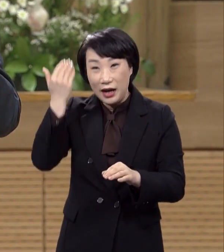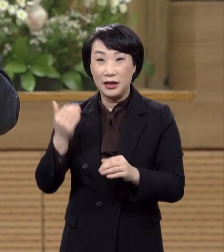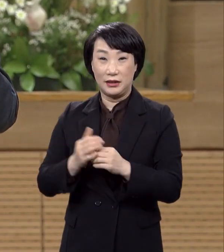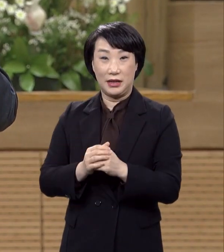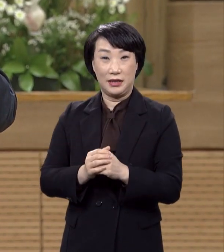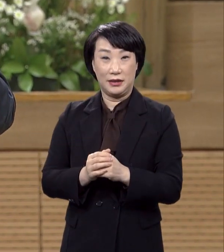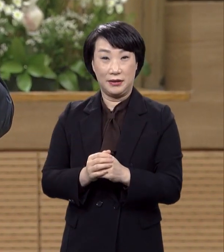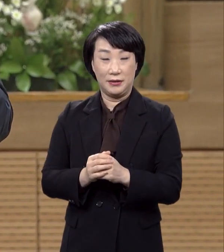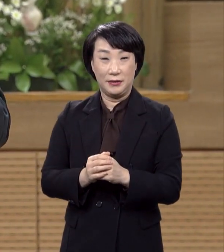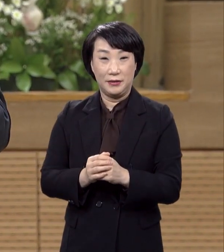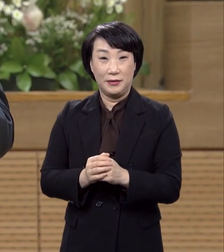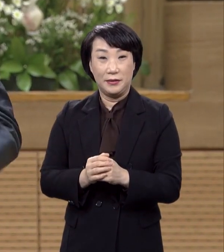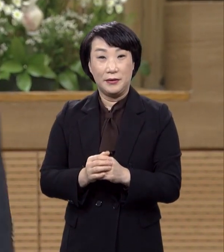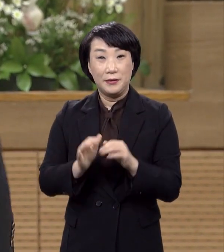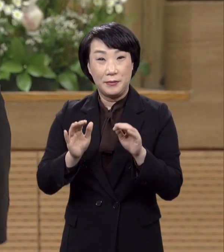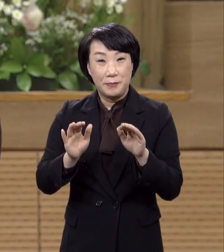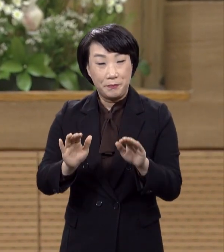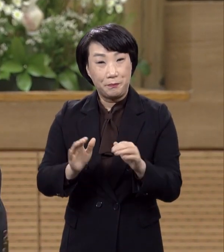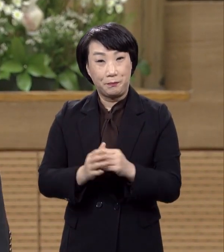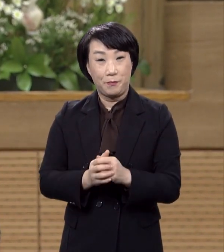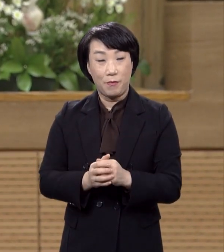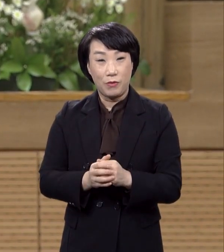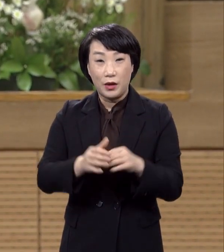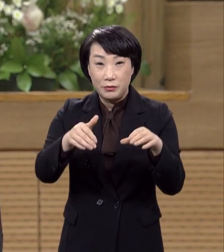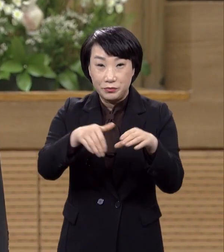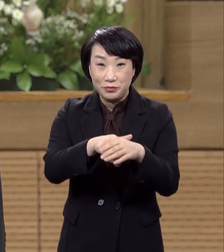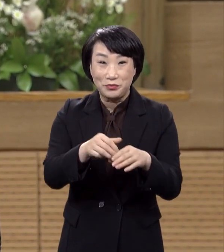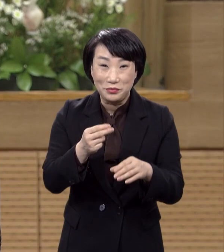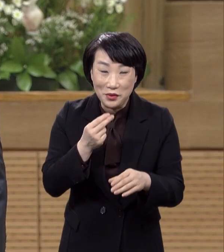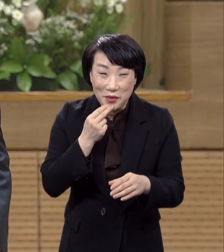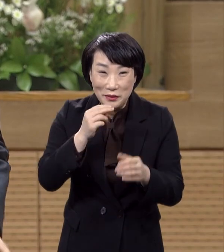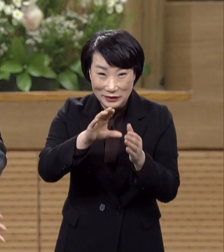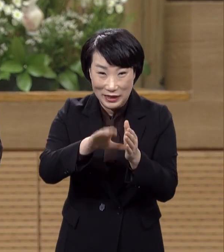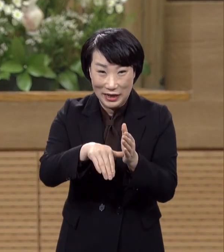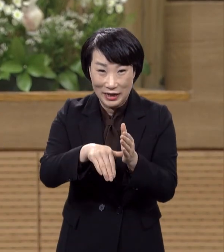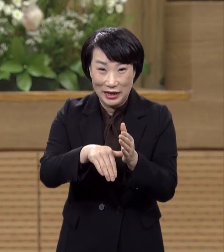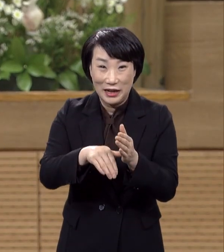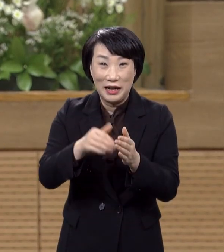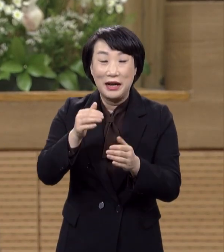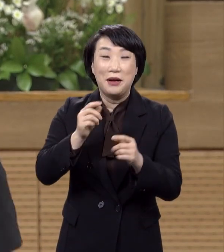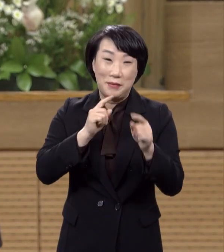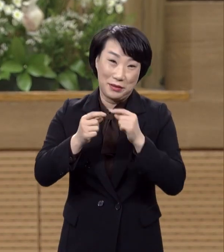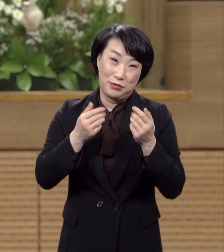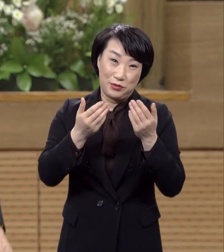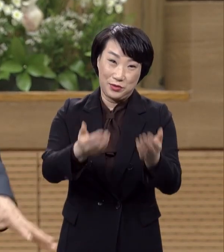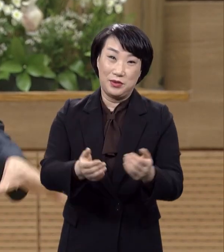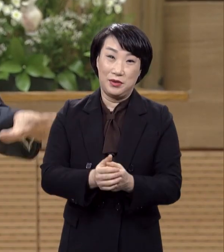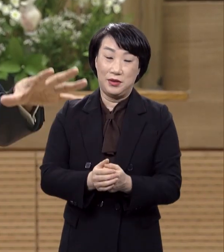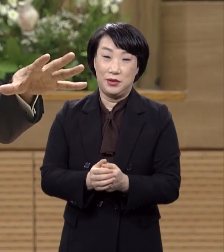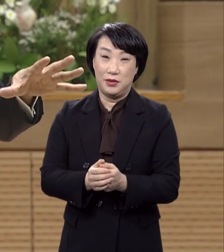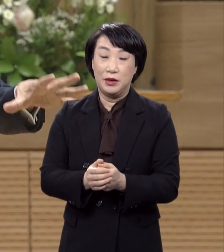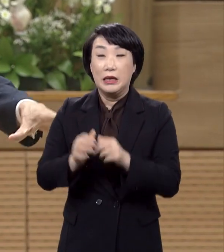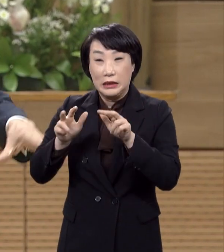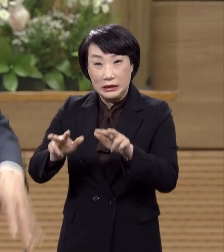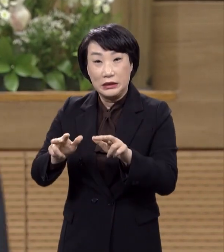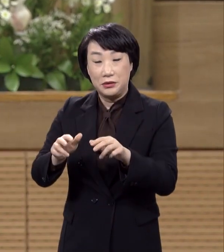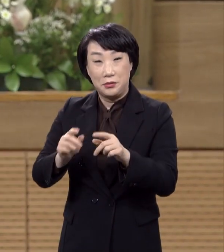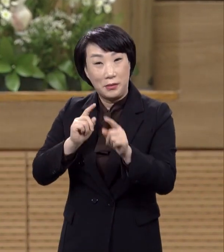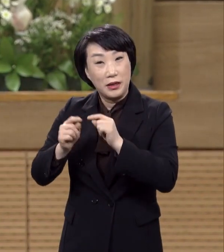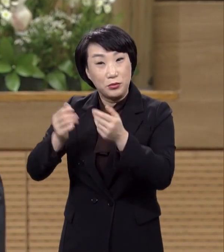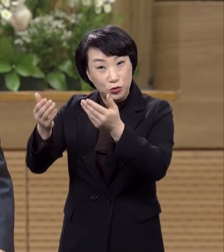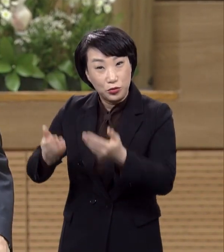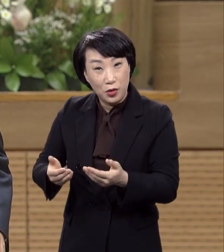과거에 아주 문명이 없던 시대에 하신 말씀이나 지금